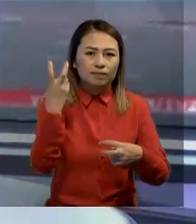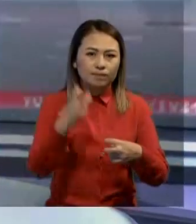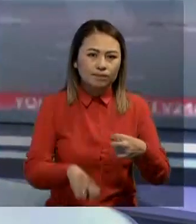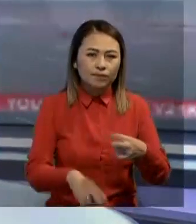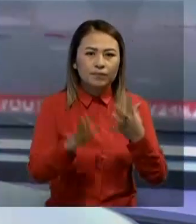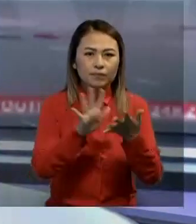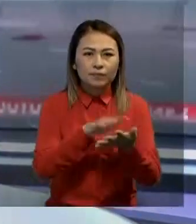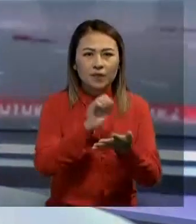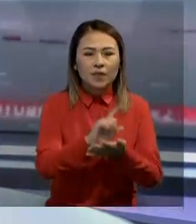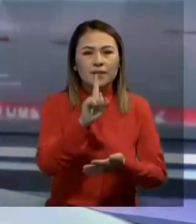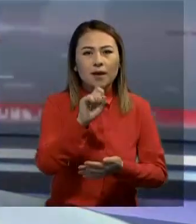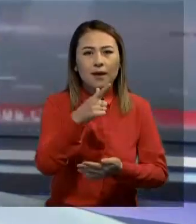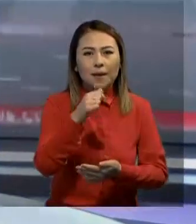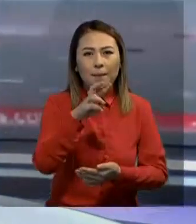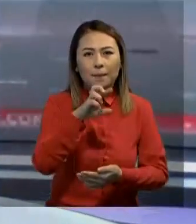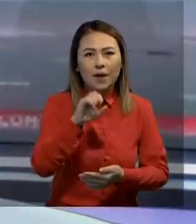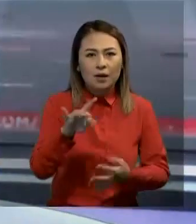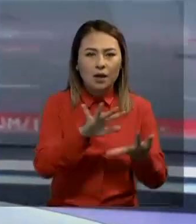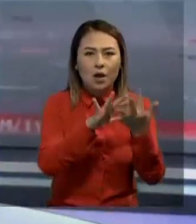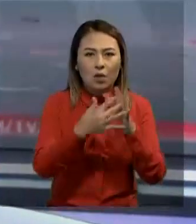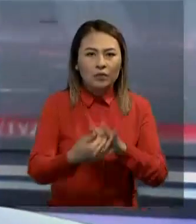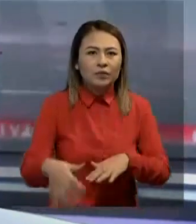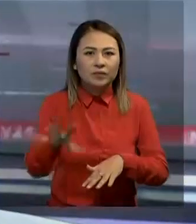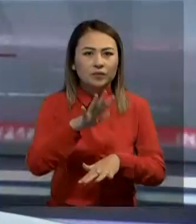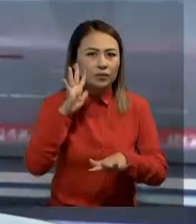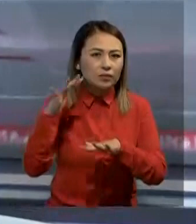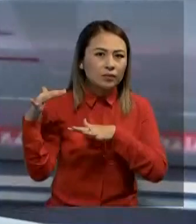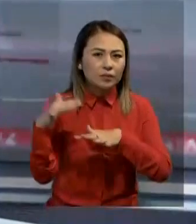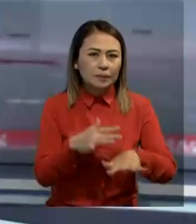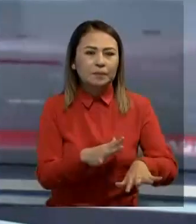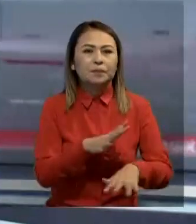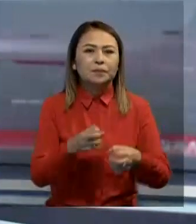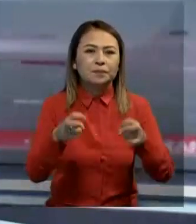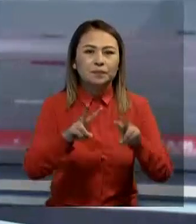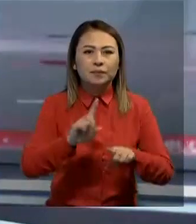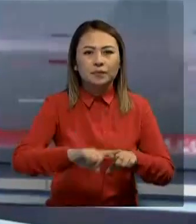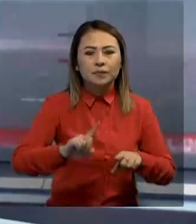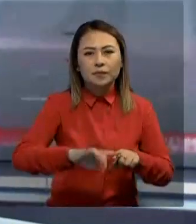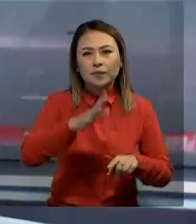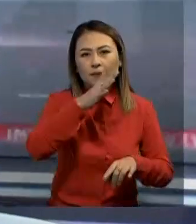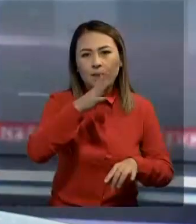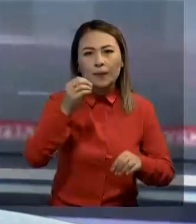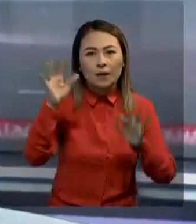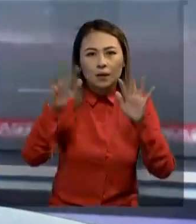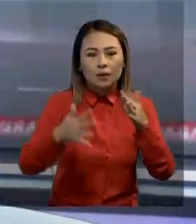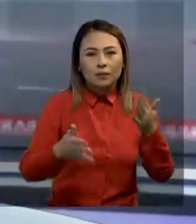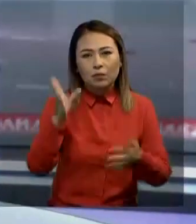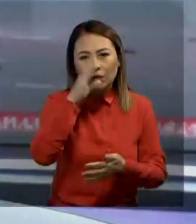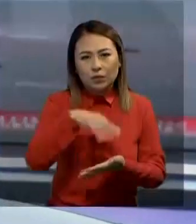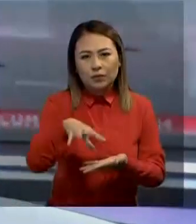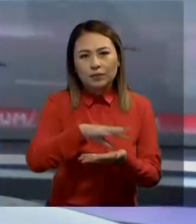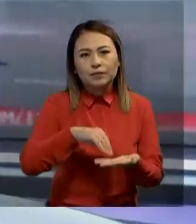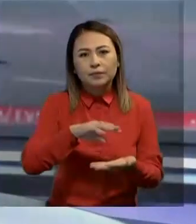Соның салдарынан Зағанбар ауылында бірқатар нысанның ауласы көлкіп кеткен. Мамандар алдағы уақытта жауын тағы жауы мүмкін